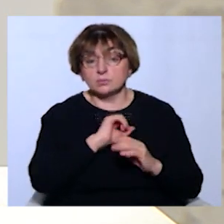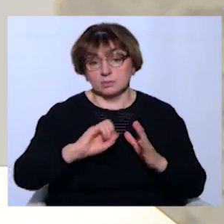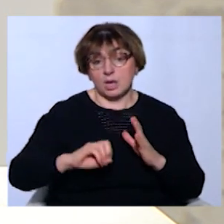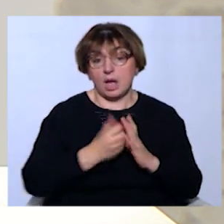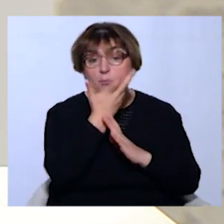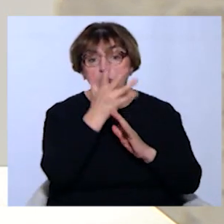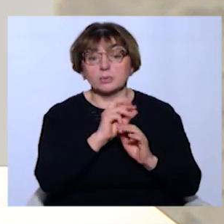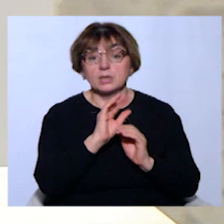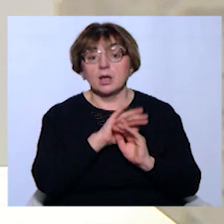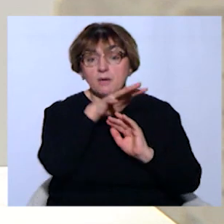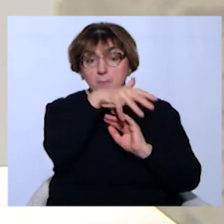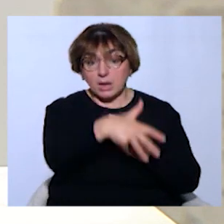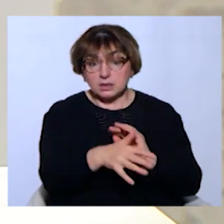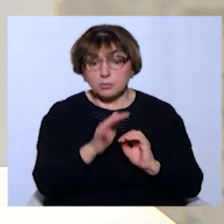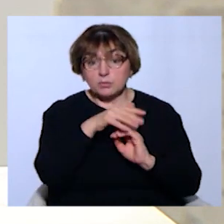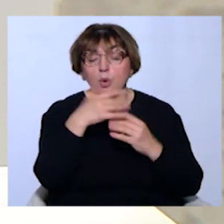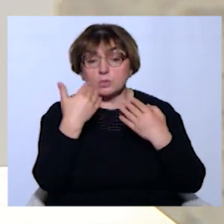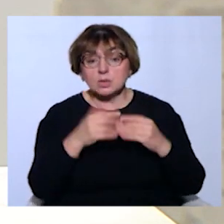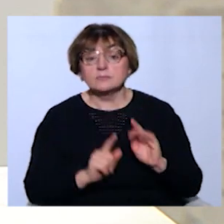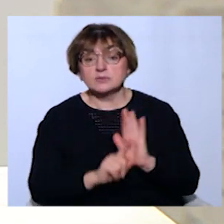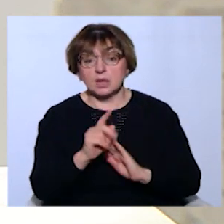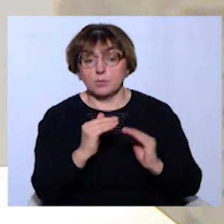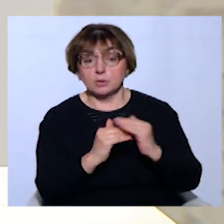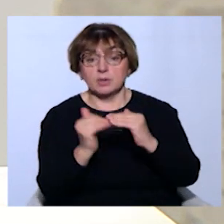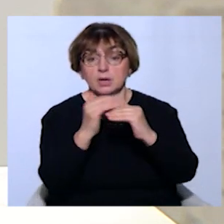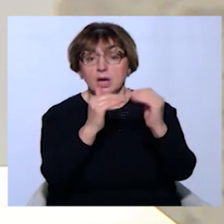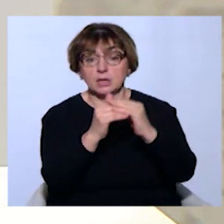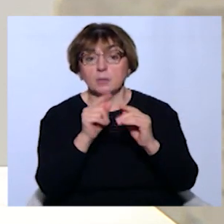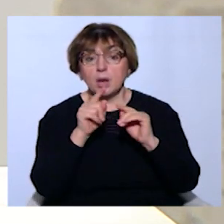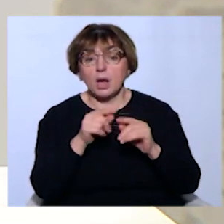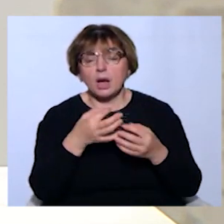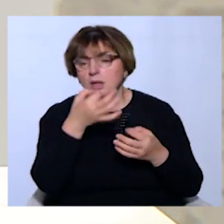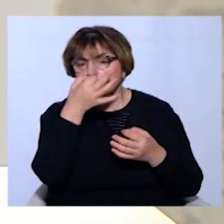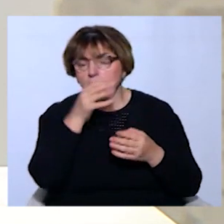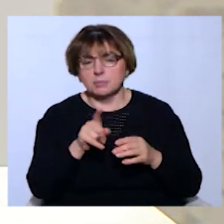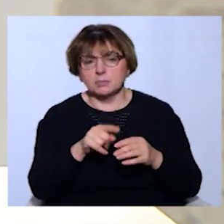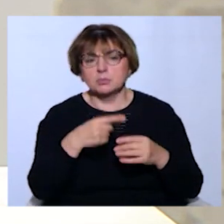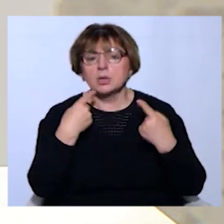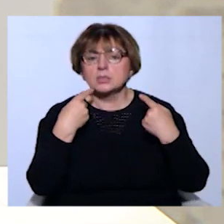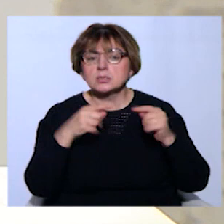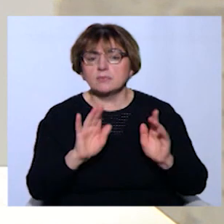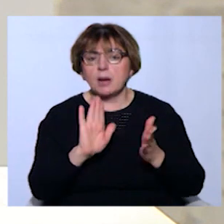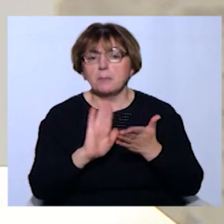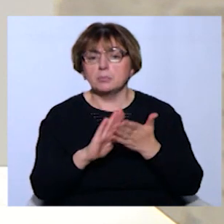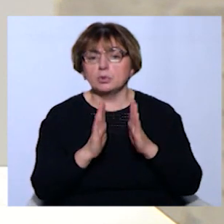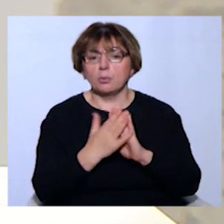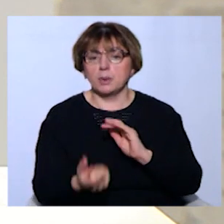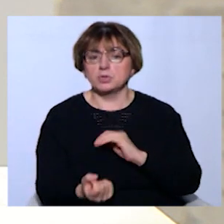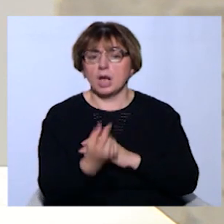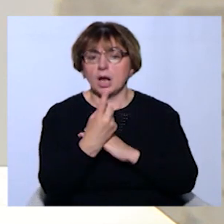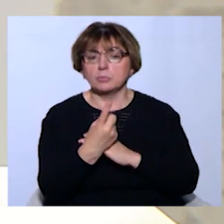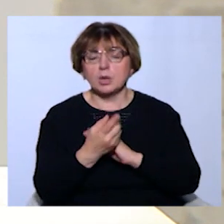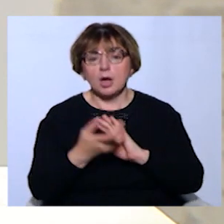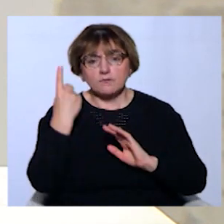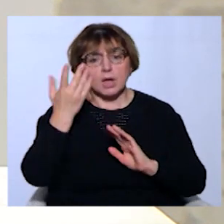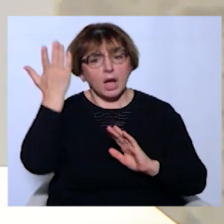და წარმოიქმნა რაღაც ქანები, ეს ქანები აბსოლუტურად სხვა პირობებში აღმოჩნდნენ, ვიდრე იყვნენ